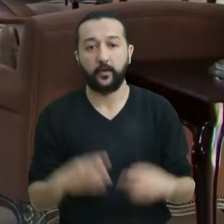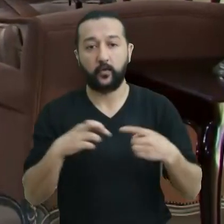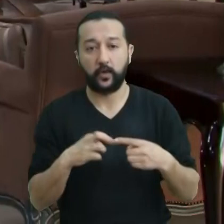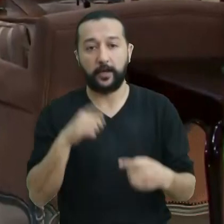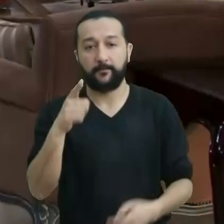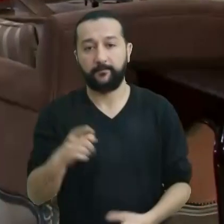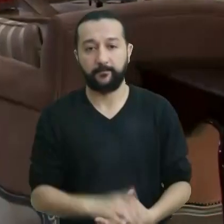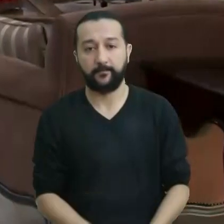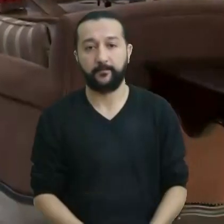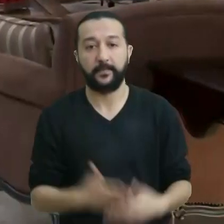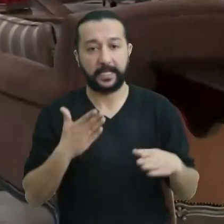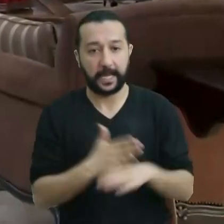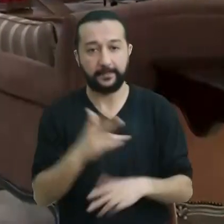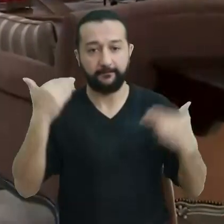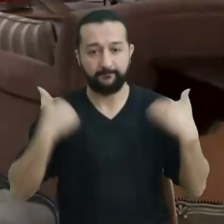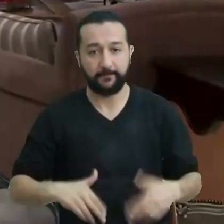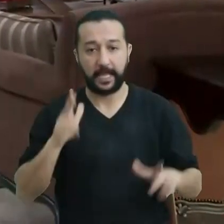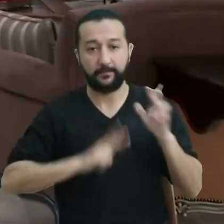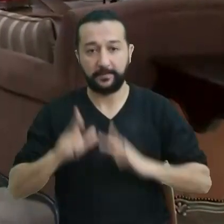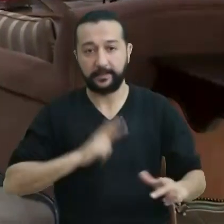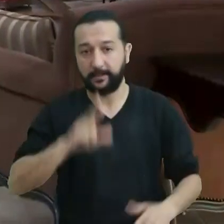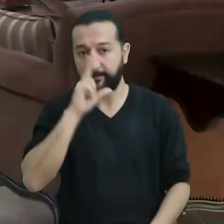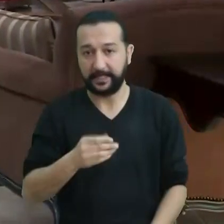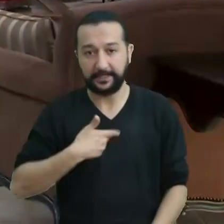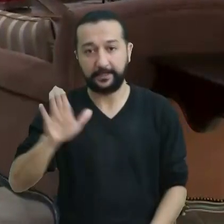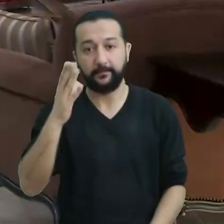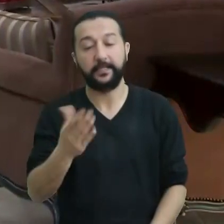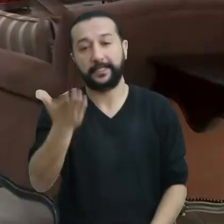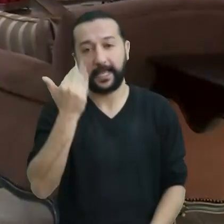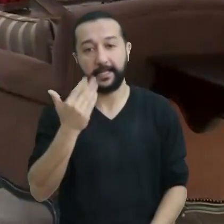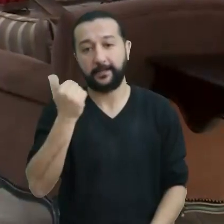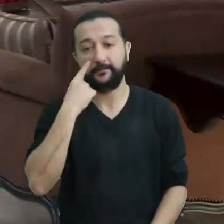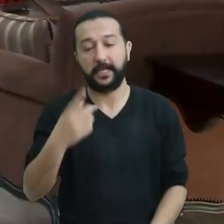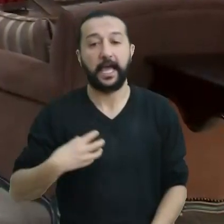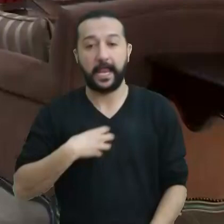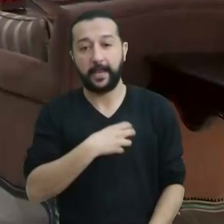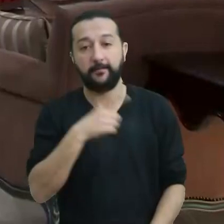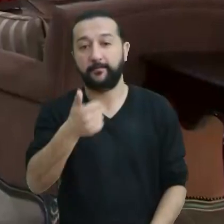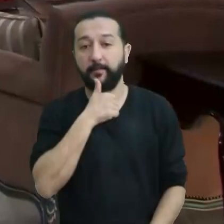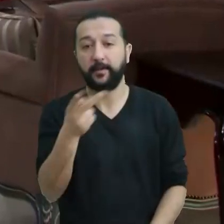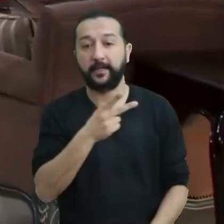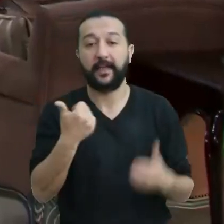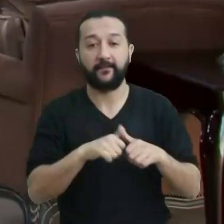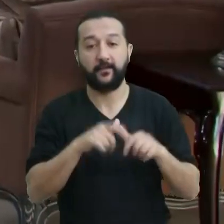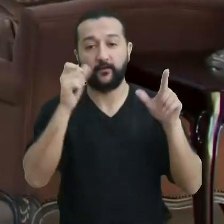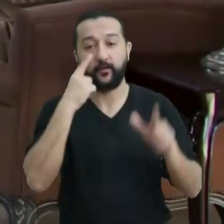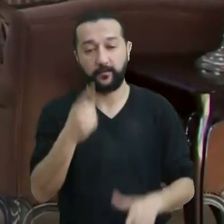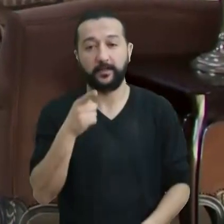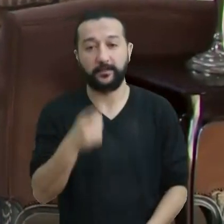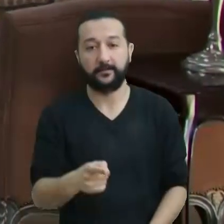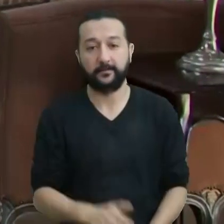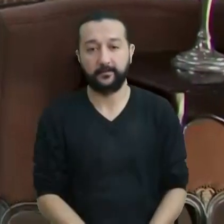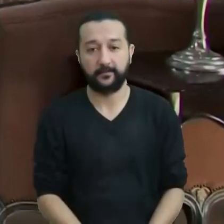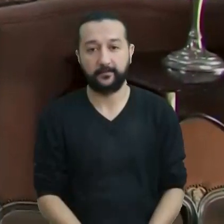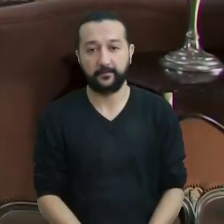Rüyam, artık kıyafetimi beğendiysen çıkabilir miyiz canım? Gel buraya, gel anneşkomla babişkomun evlilik fotoğrafına bakıyoruz,